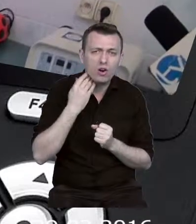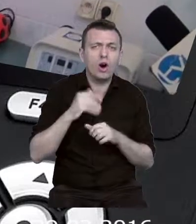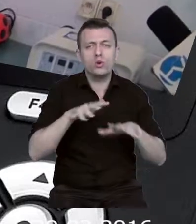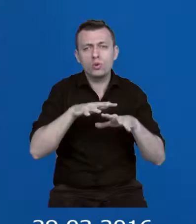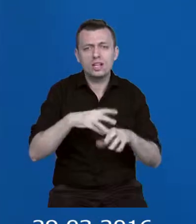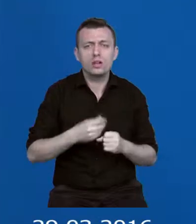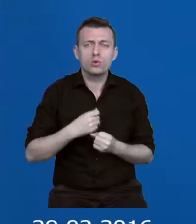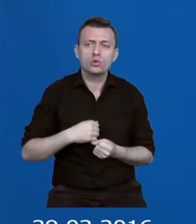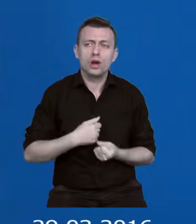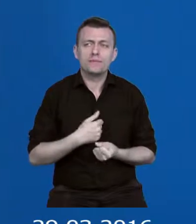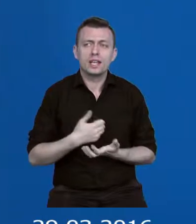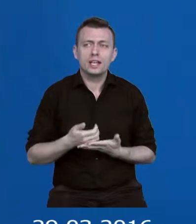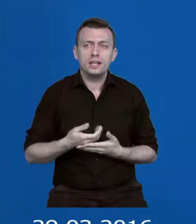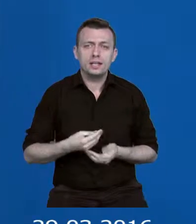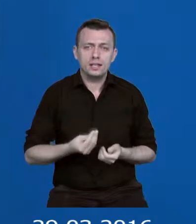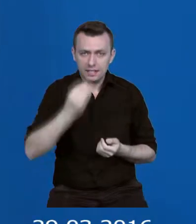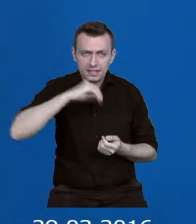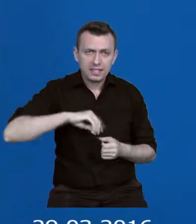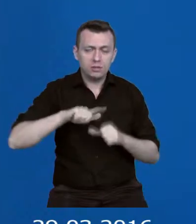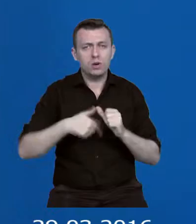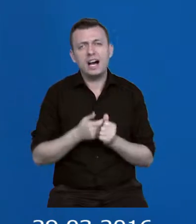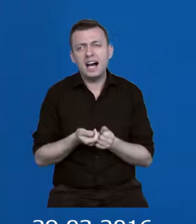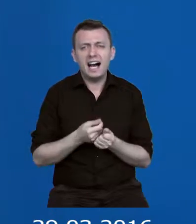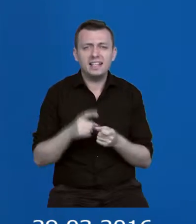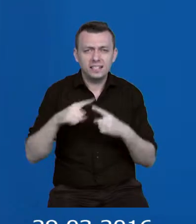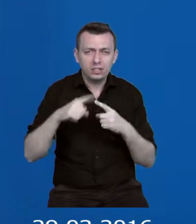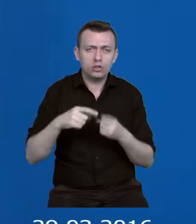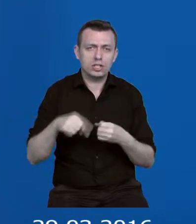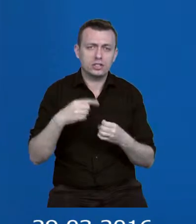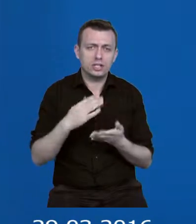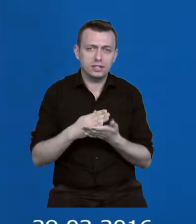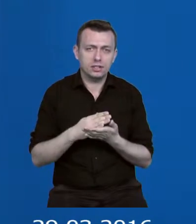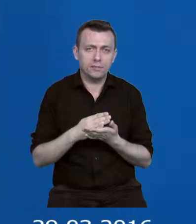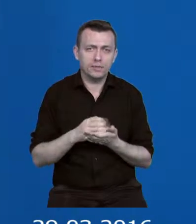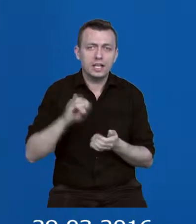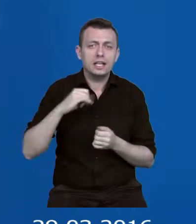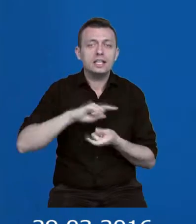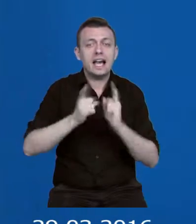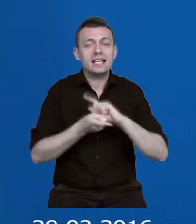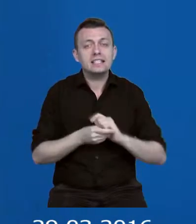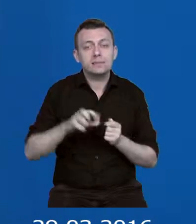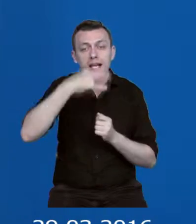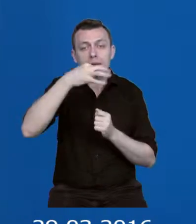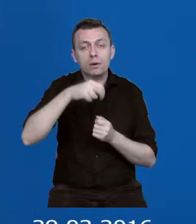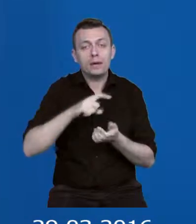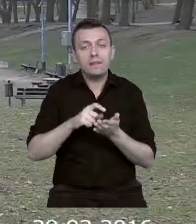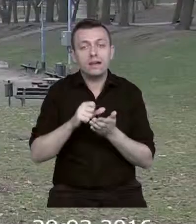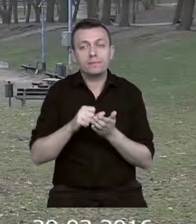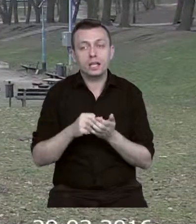zatrważająca liczba. Wygląd Kutnowskiego Parku Traugutta powoli ulega poprawie. Jakie zmiany czekają nas w najbliższym